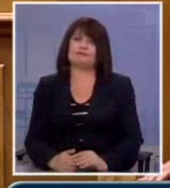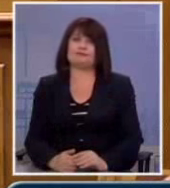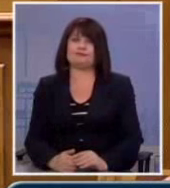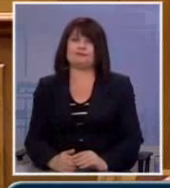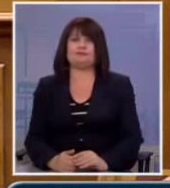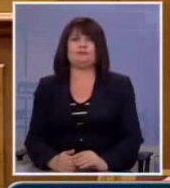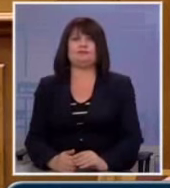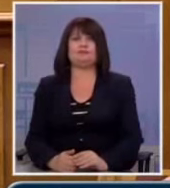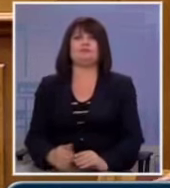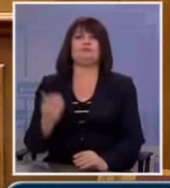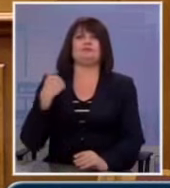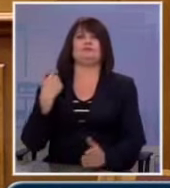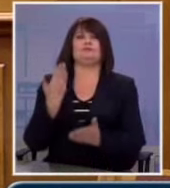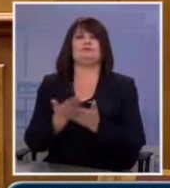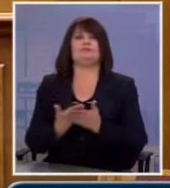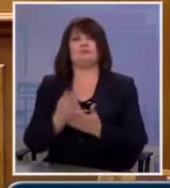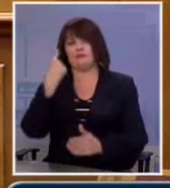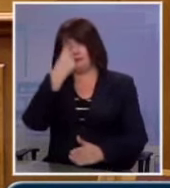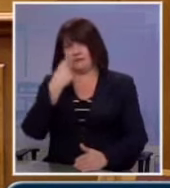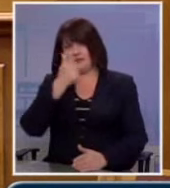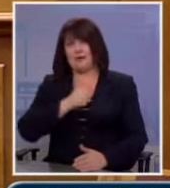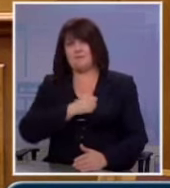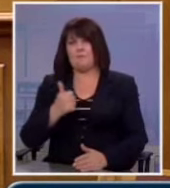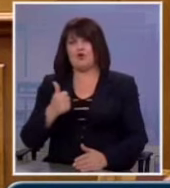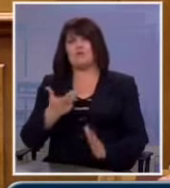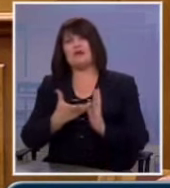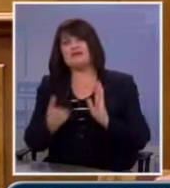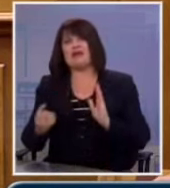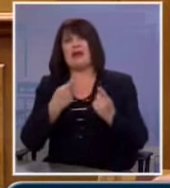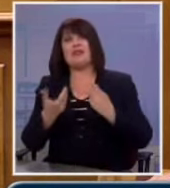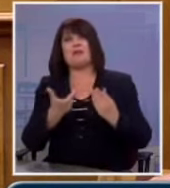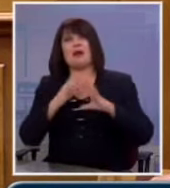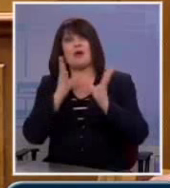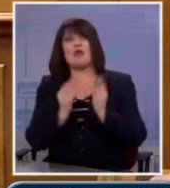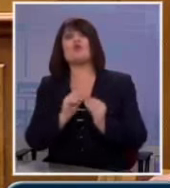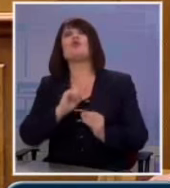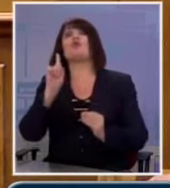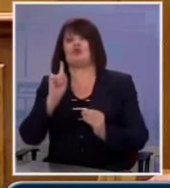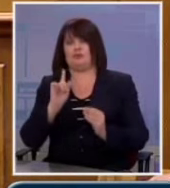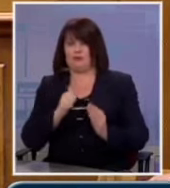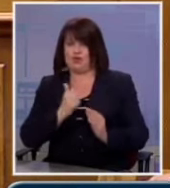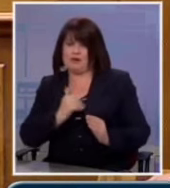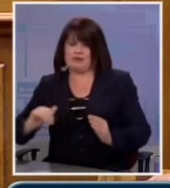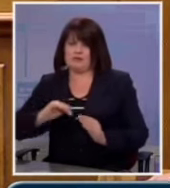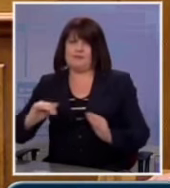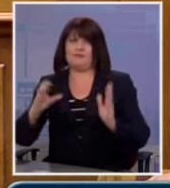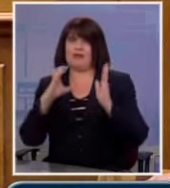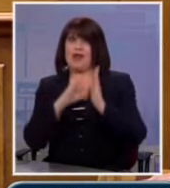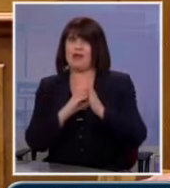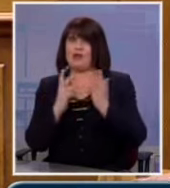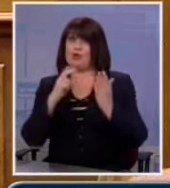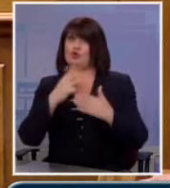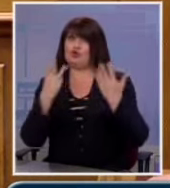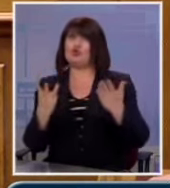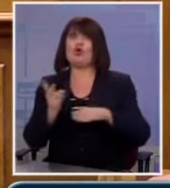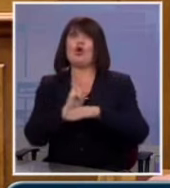Μας ζήτησαν επίσης να αυτοεξαιρεθούμε από το ευρωπαϊκό κεκτημένο των συλλογικών διαπραγματεύσεων που κατοχυρώνει το άρθρο 28 της